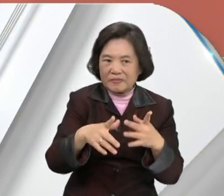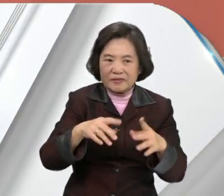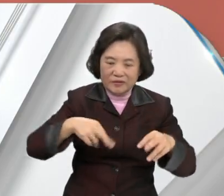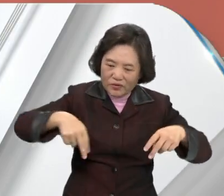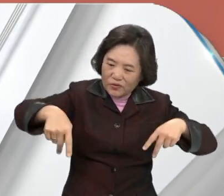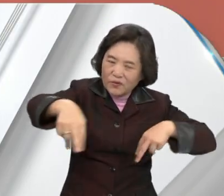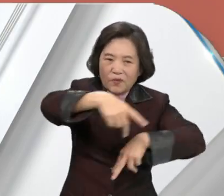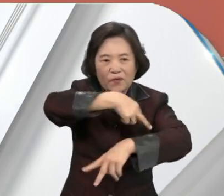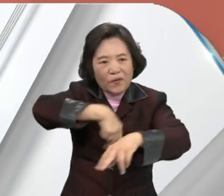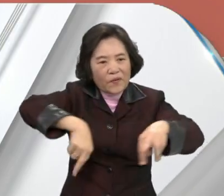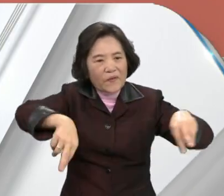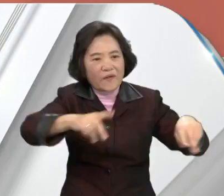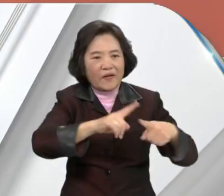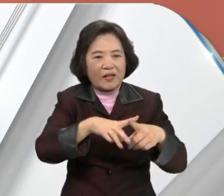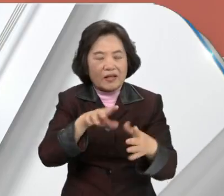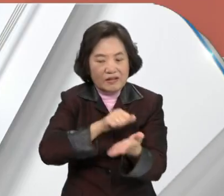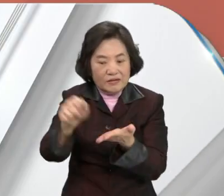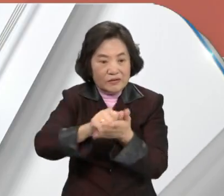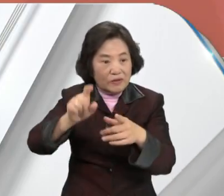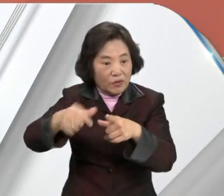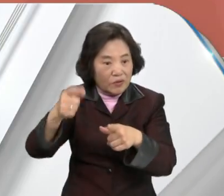我们可以看见以色列今年是建国70周年，但是透过阅读，我们看到以色列文明的源远流长。在这个展里面，不仅感受以色列创作跟出版的活力，也让我们看到以色列的文化跟文明。 我们提供了很漂亮的规划，包括这个动线。